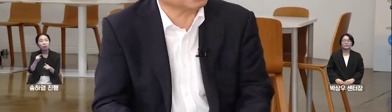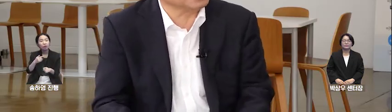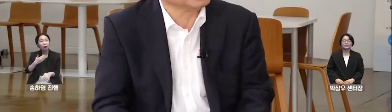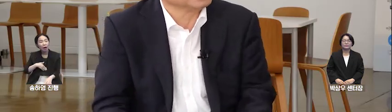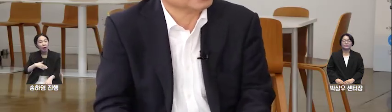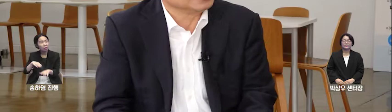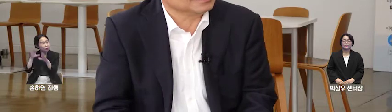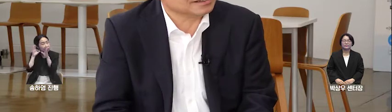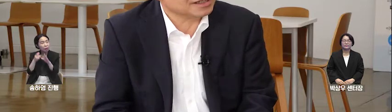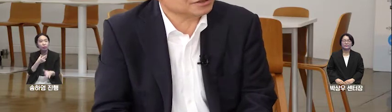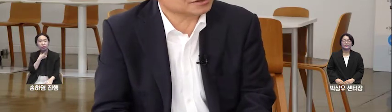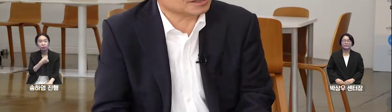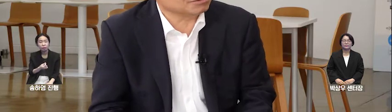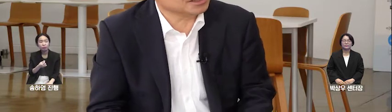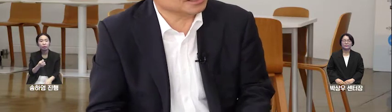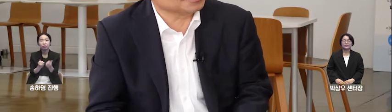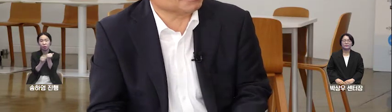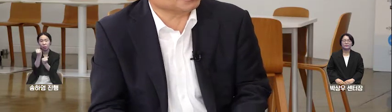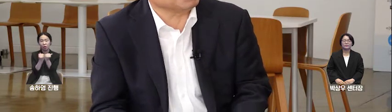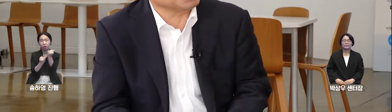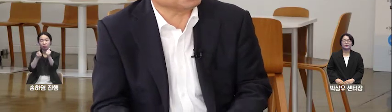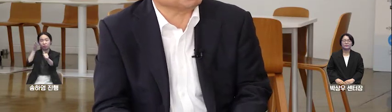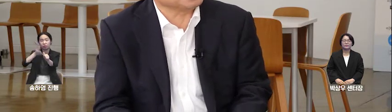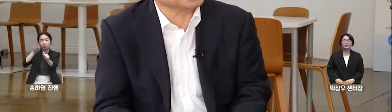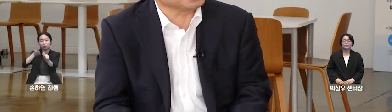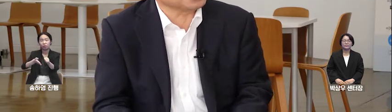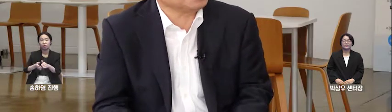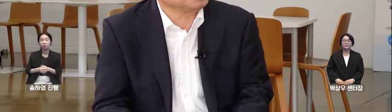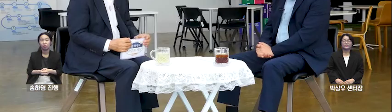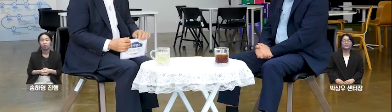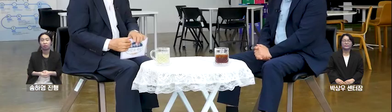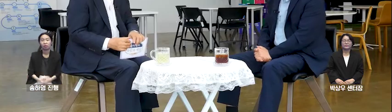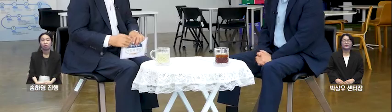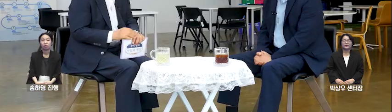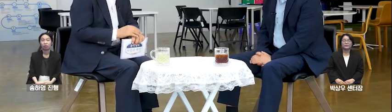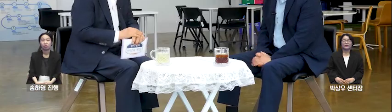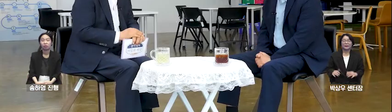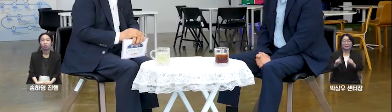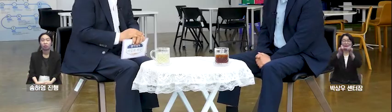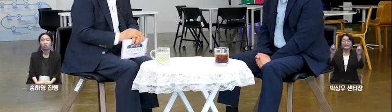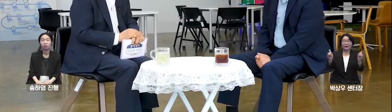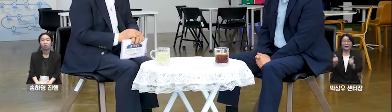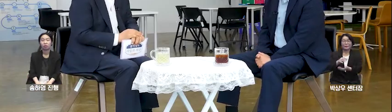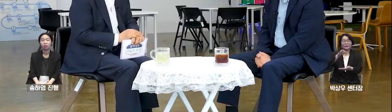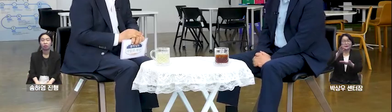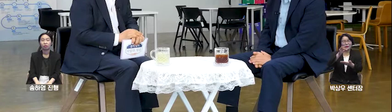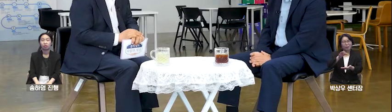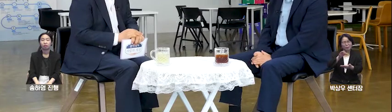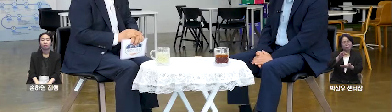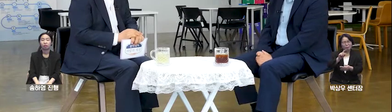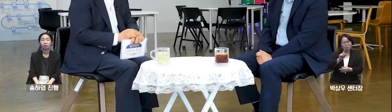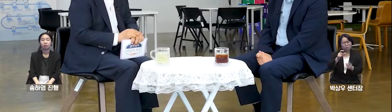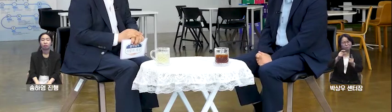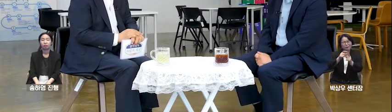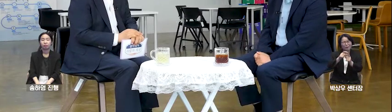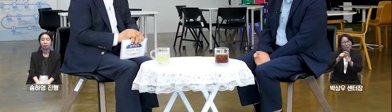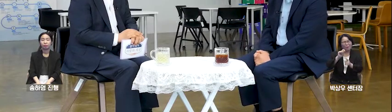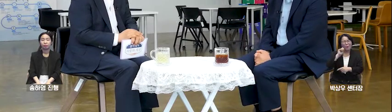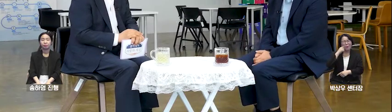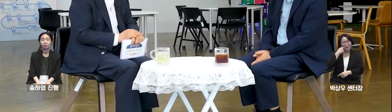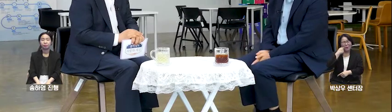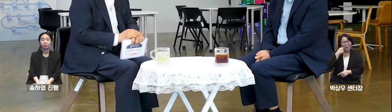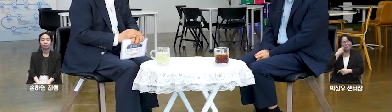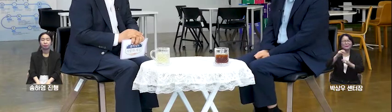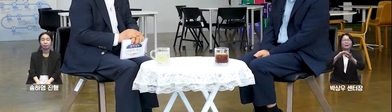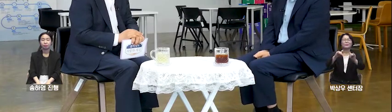할 텐데 사회적 자본에 대한 설명을 먼저 좀 부탁드릴까요? 예, 사회적 자본 참 어렵습니다.